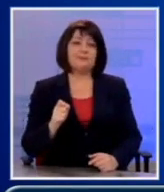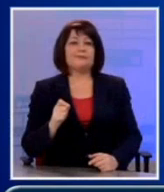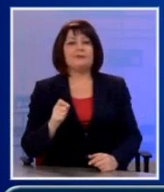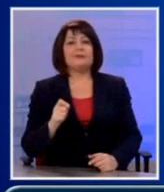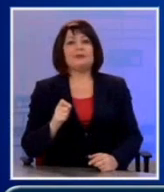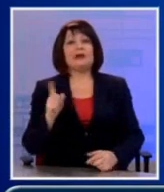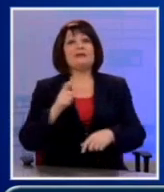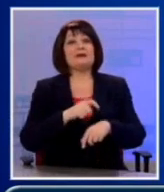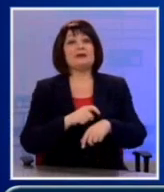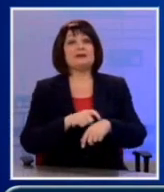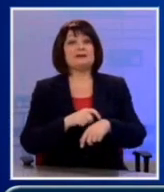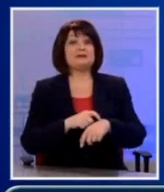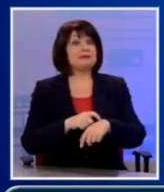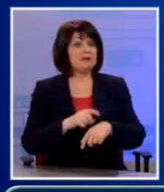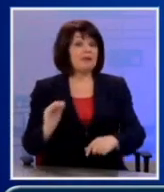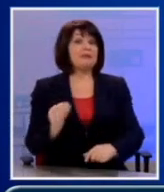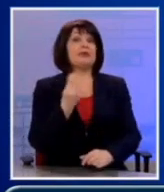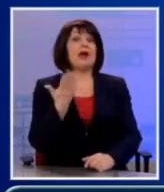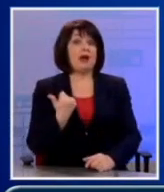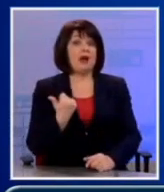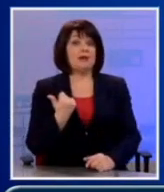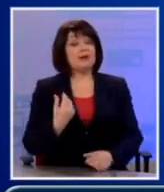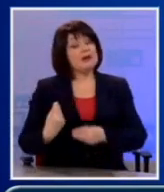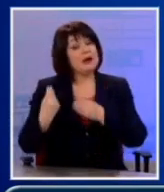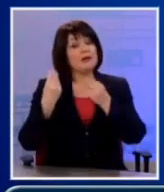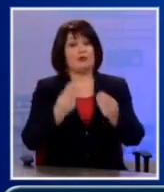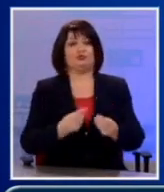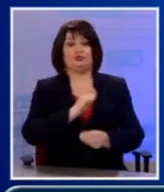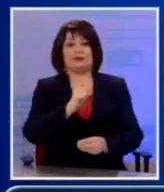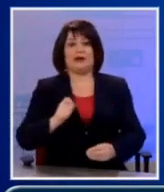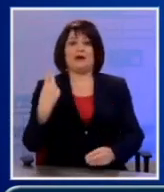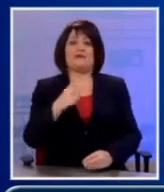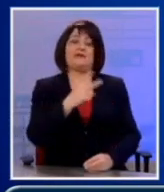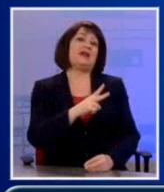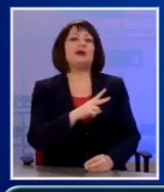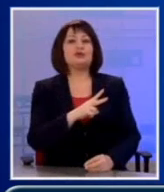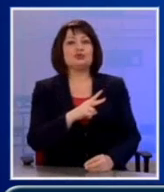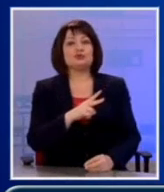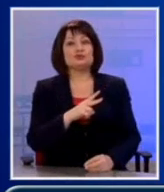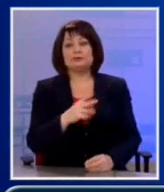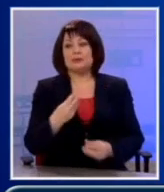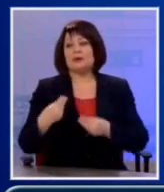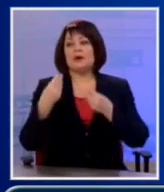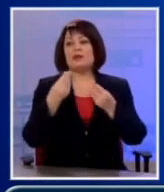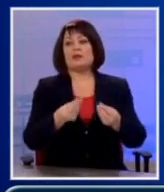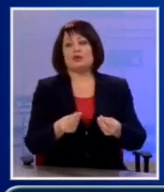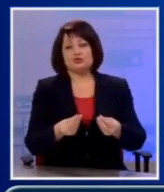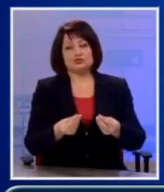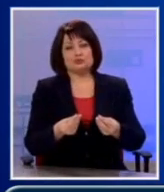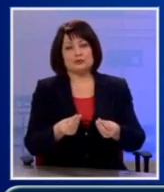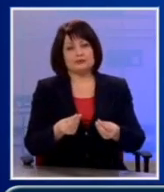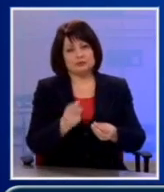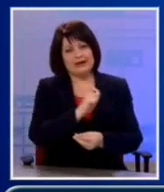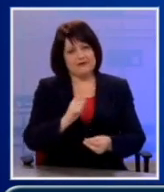είναι μέλη του Κοινοβουλίου, να παραχωρήσουν, να αποδώσουν για την ακρίβεια τους